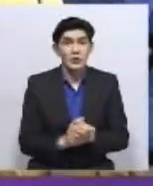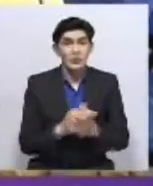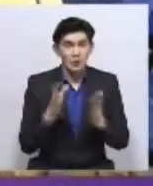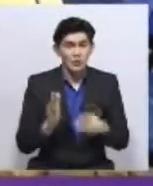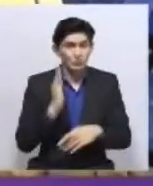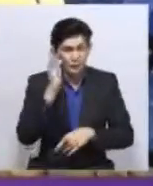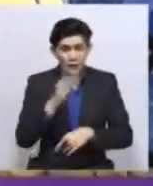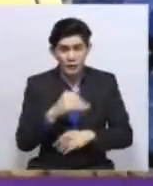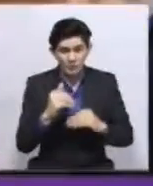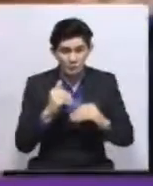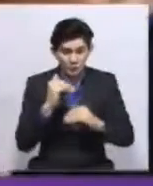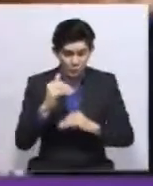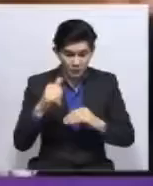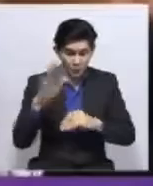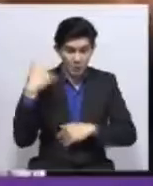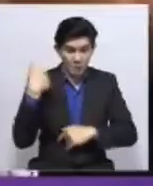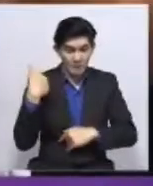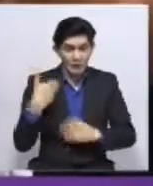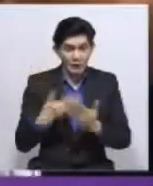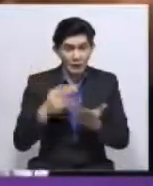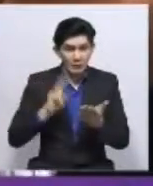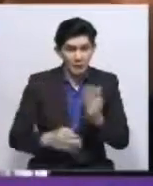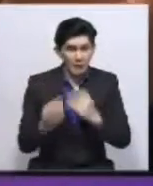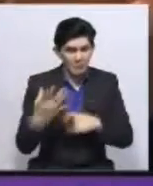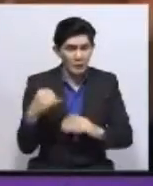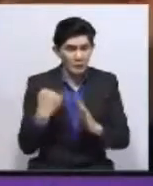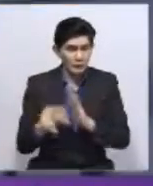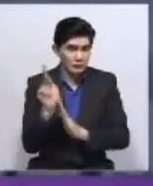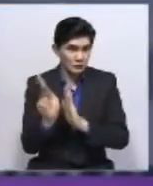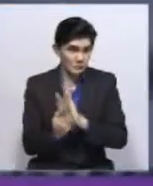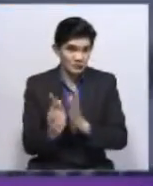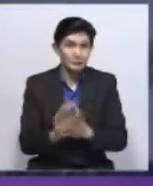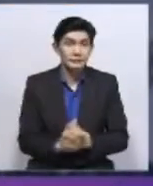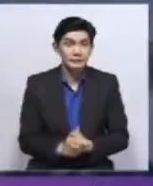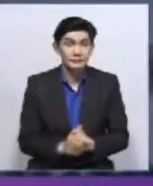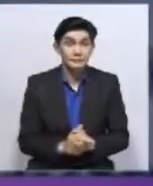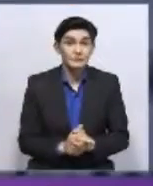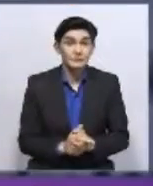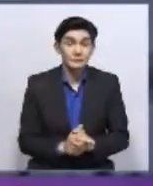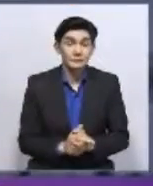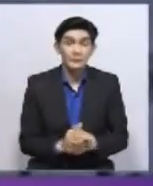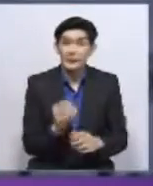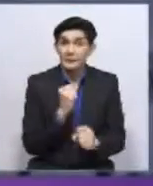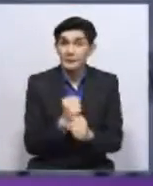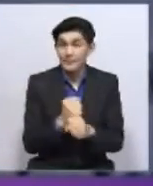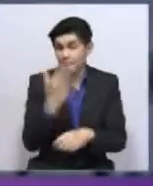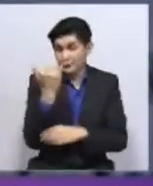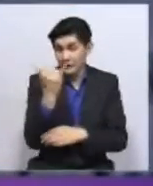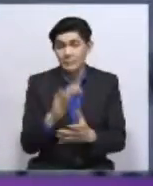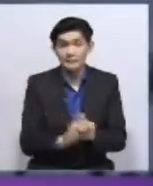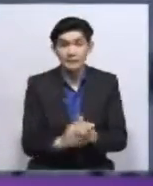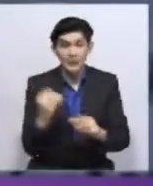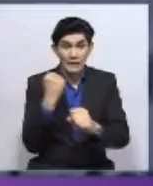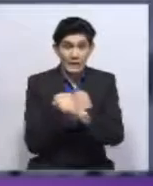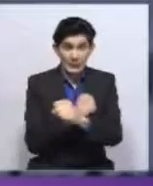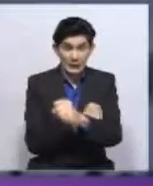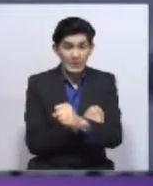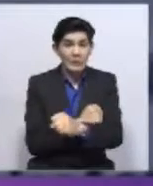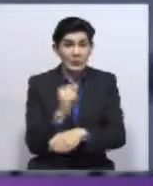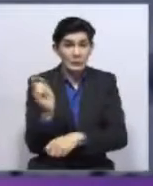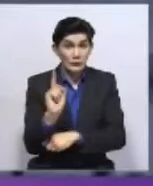ำเนินคดีและถูกปรับเป็นเงินจำนวนมาก ทำเพราะว่าแรงงานเนี่ยมันอยู่